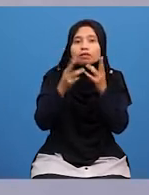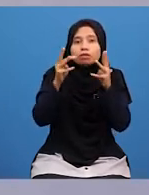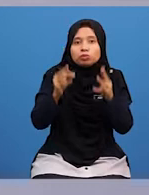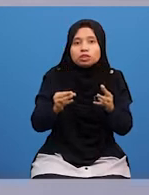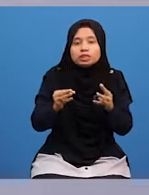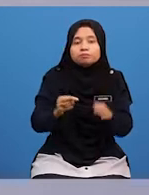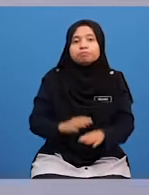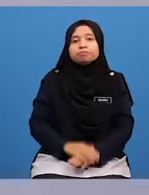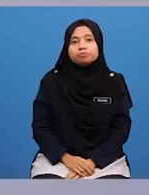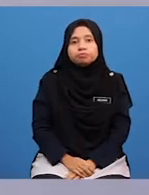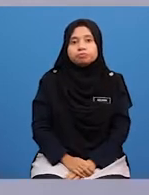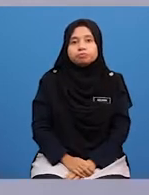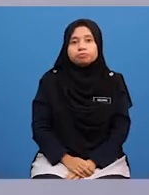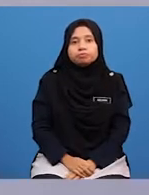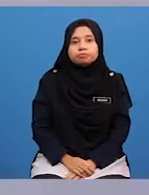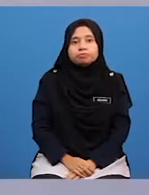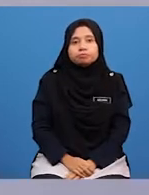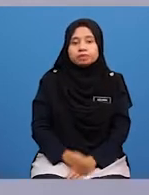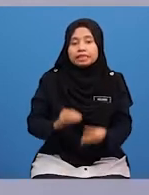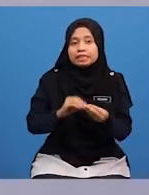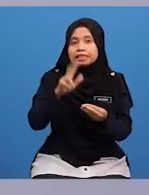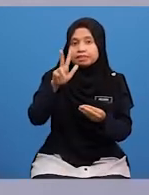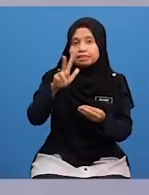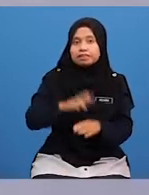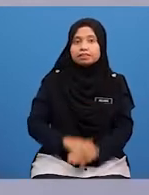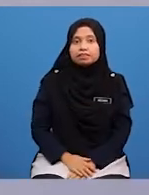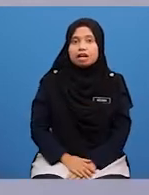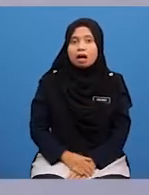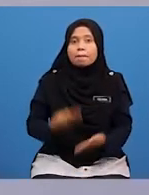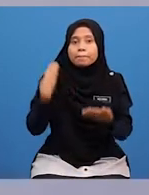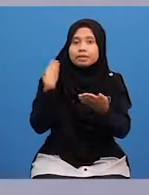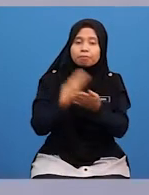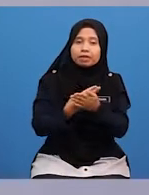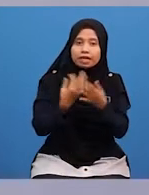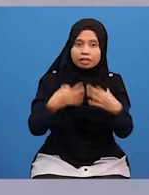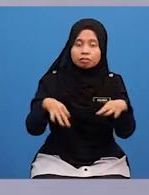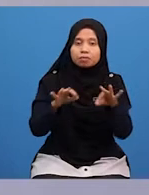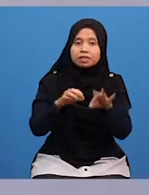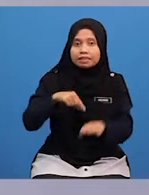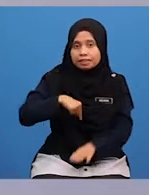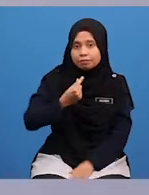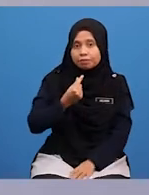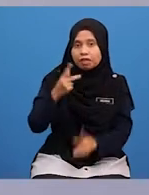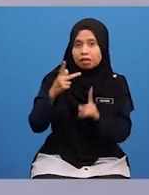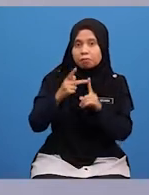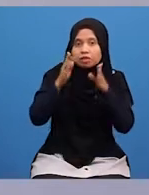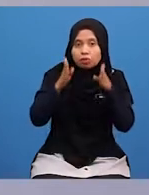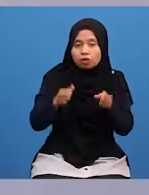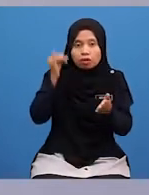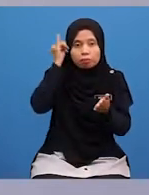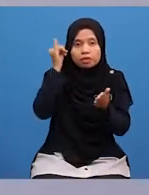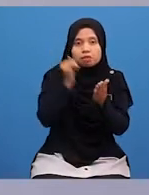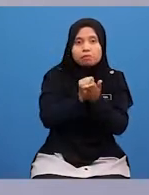dalam semua aspek kehidupan. Ketiga, menyampaikan berita gembira kepada